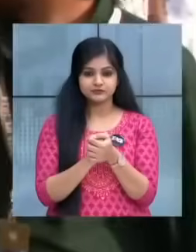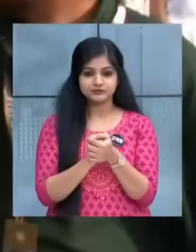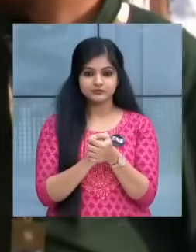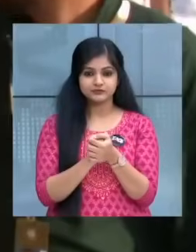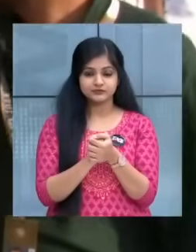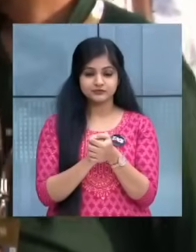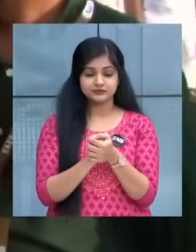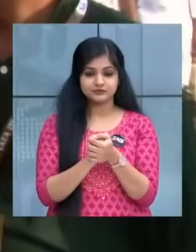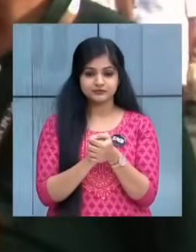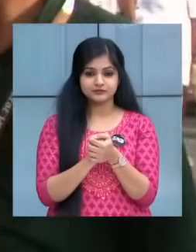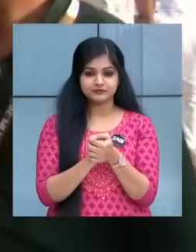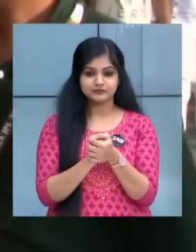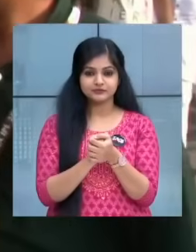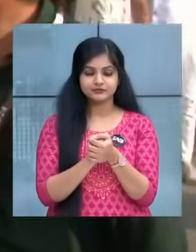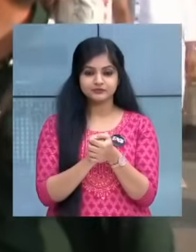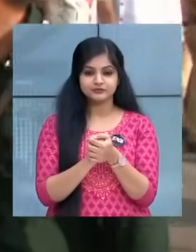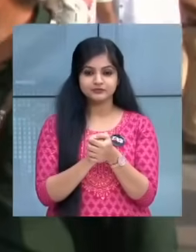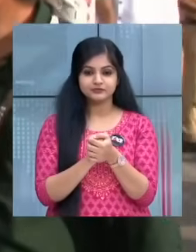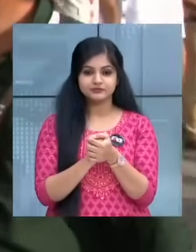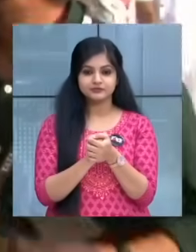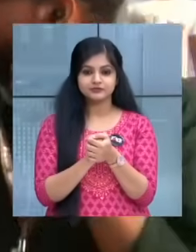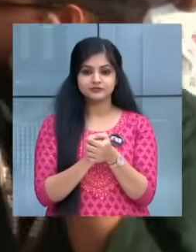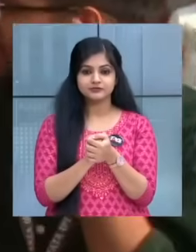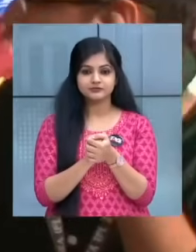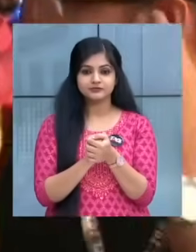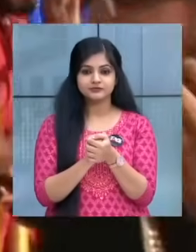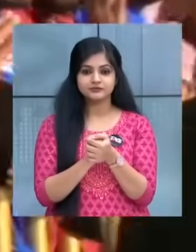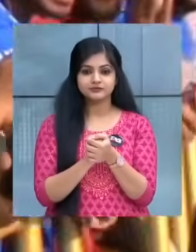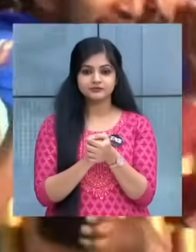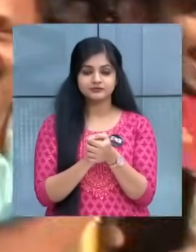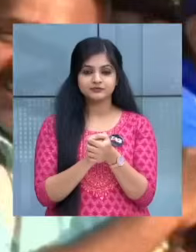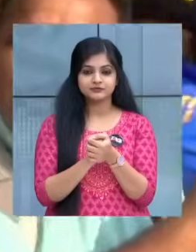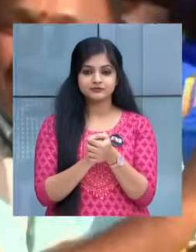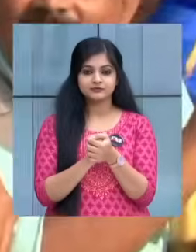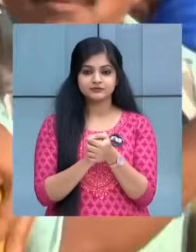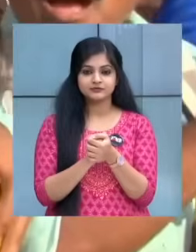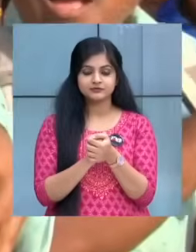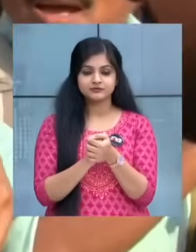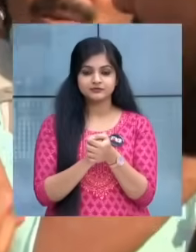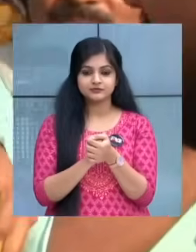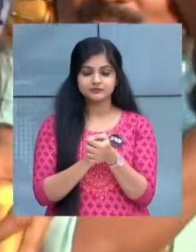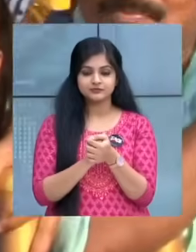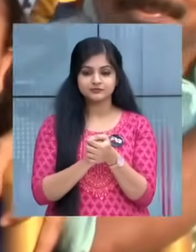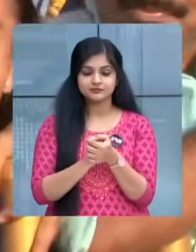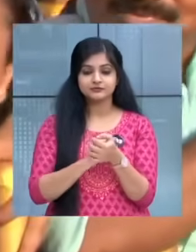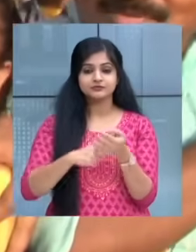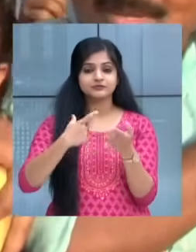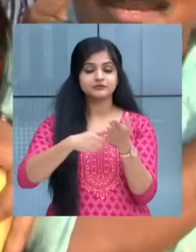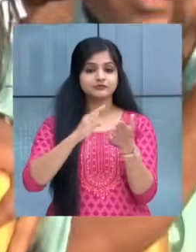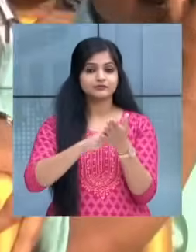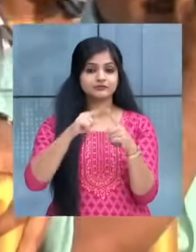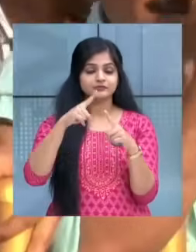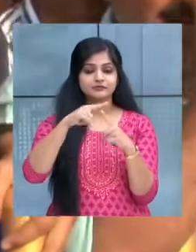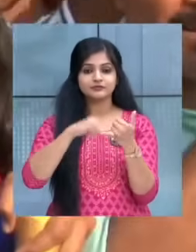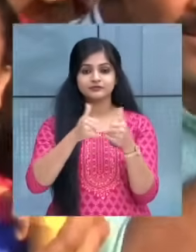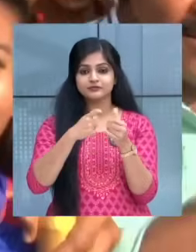भाई आरसीबी जीतेगा, लेकिन रोहित शर्मा मारेगा और आरसीबी जीतेगा। रोहित शर्मा मारेगा, आरसीबी जीतेगा, बुमराह विकेट